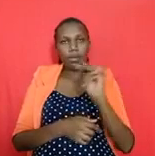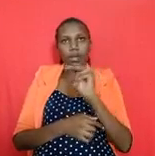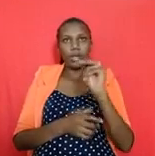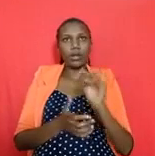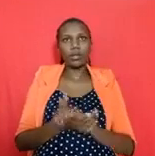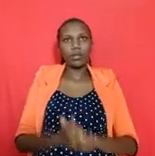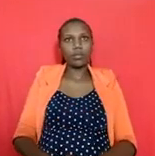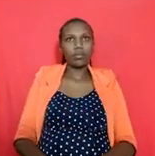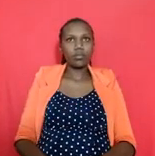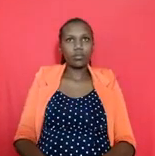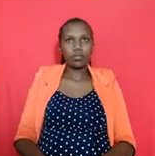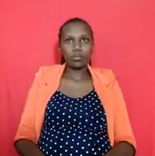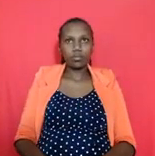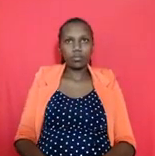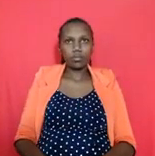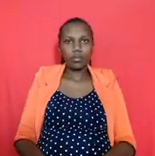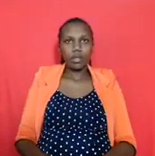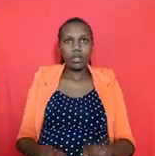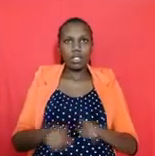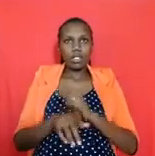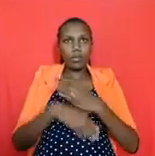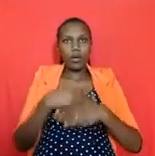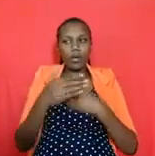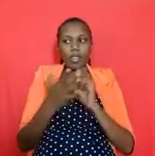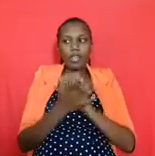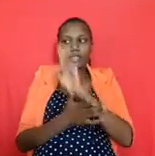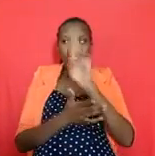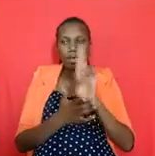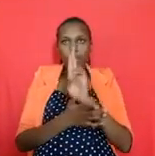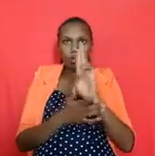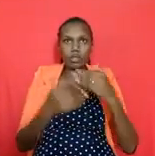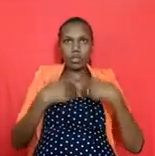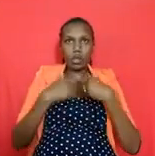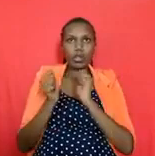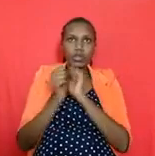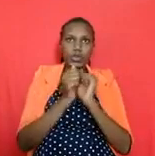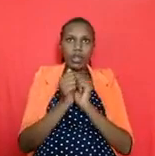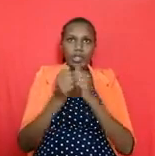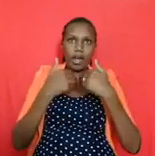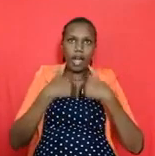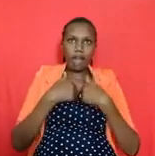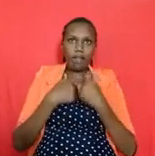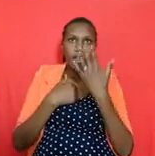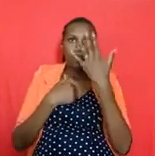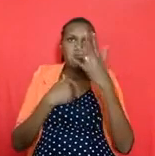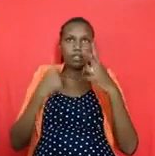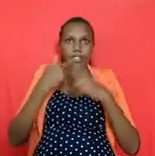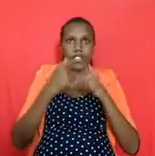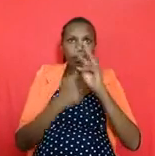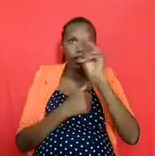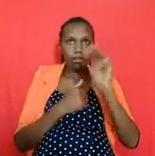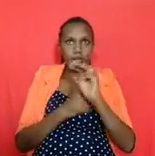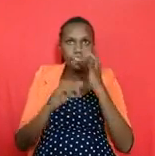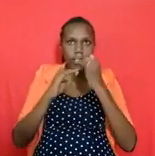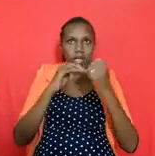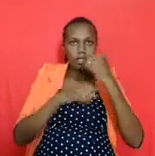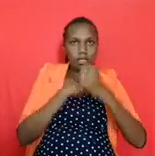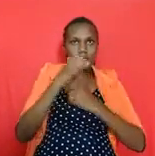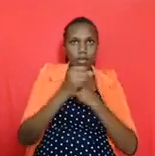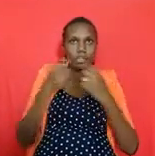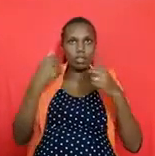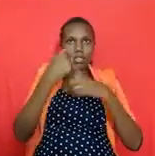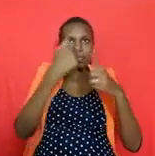357 na mugwanja mbeca icio ciothe ciatukanio cirokire milioni 57 mwaka-ini ucio ngi ciari